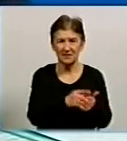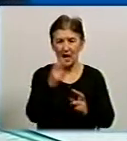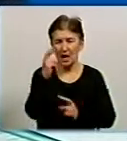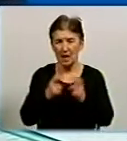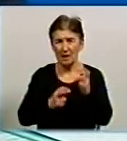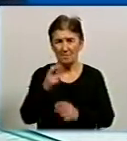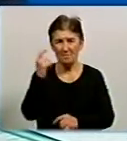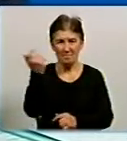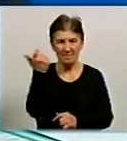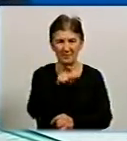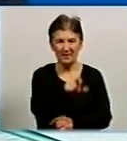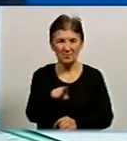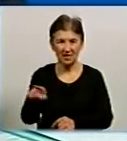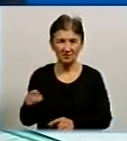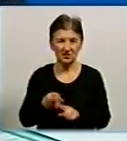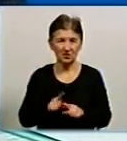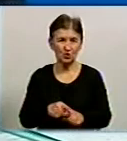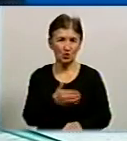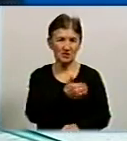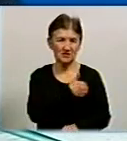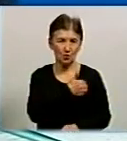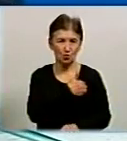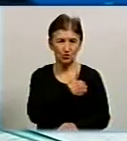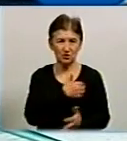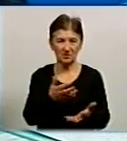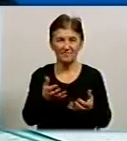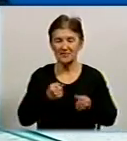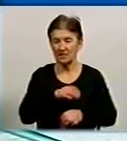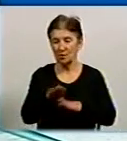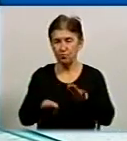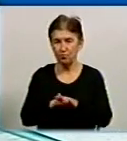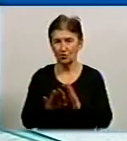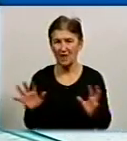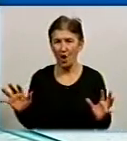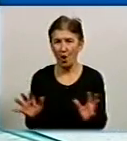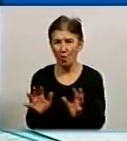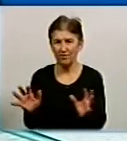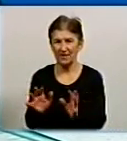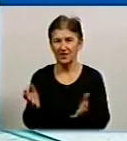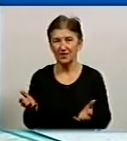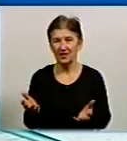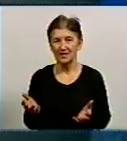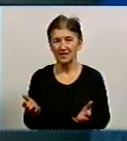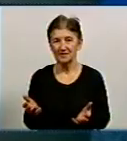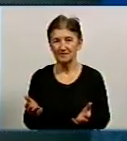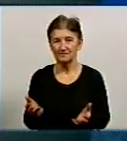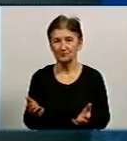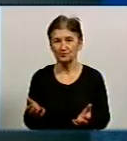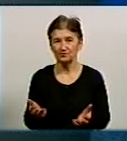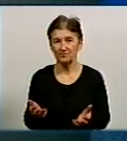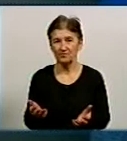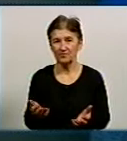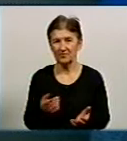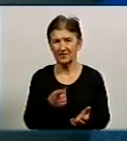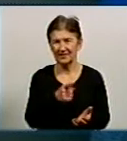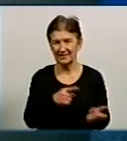підприємств, підприємців, які захочуть взяти під свою опіку там або ну, давайте вулицю, просто уявімо собі поряд